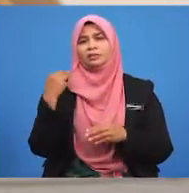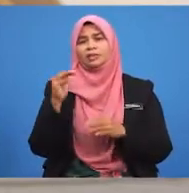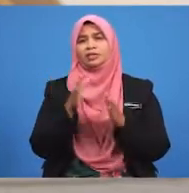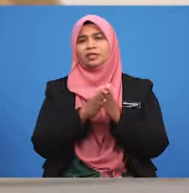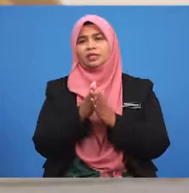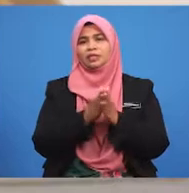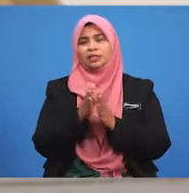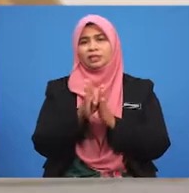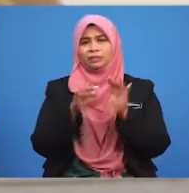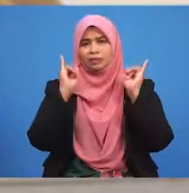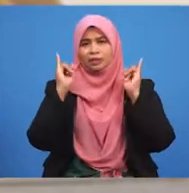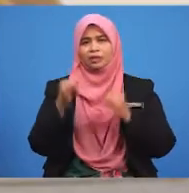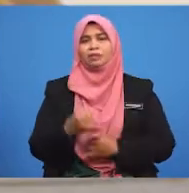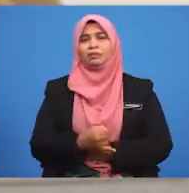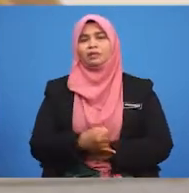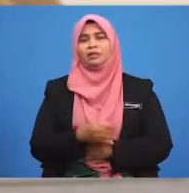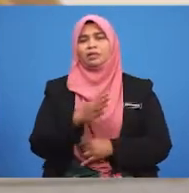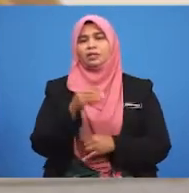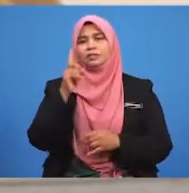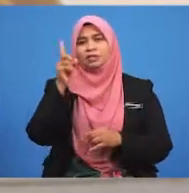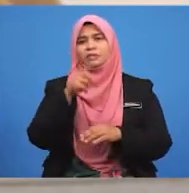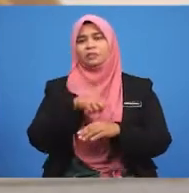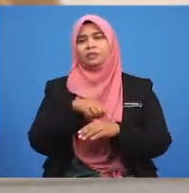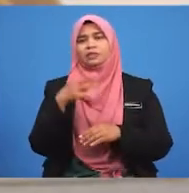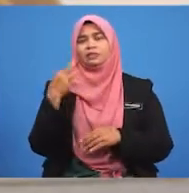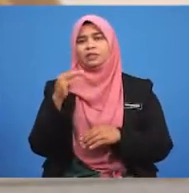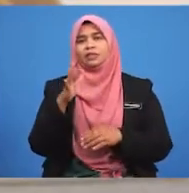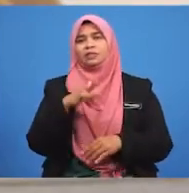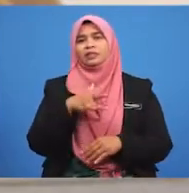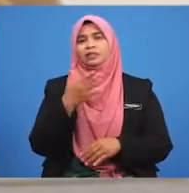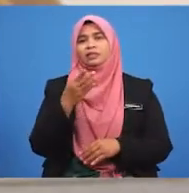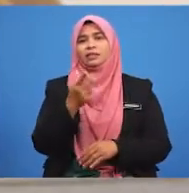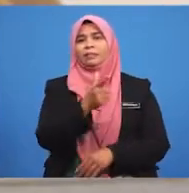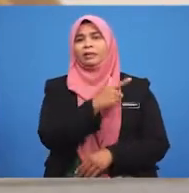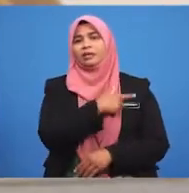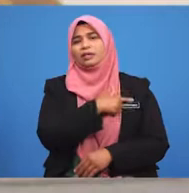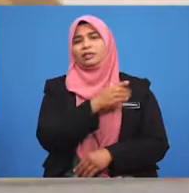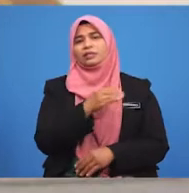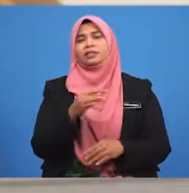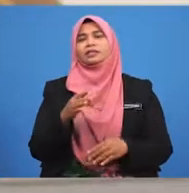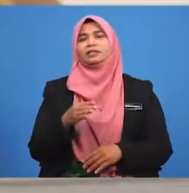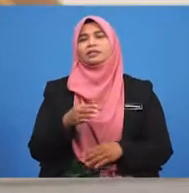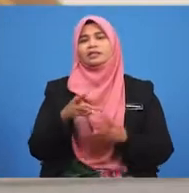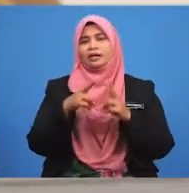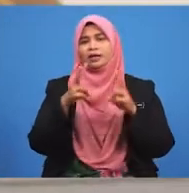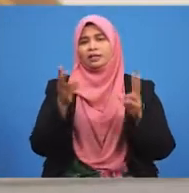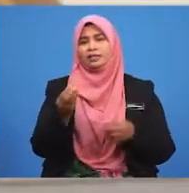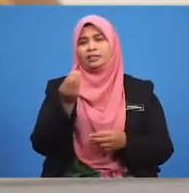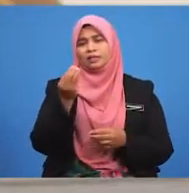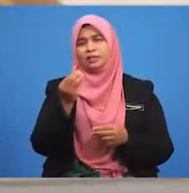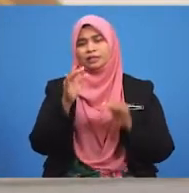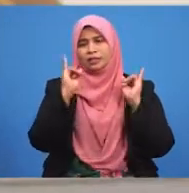rajin beribadah kepada Allah Subhanahu wa taala, dan satu ketika pula mereka berasa malas serta amat